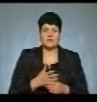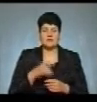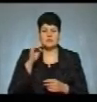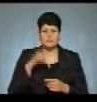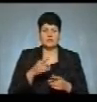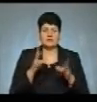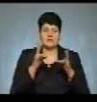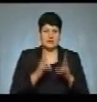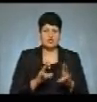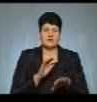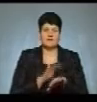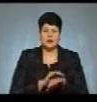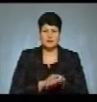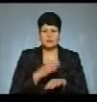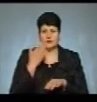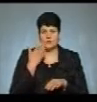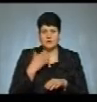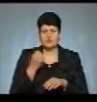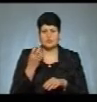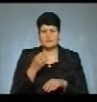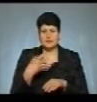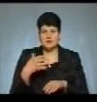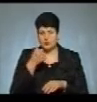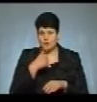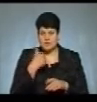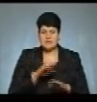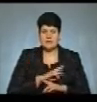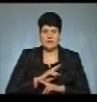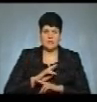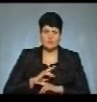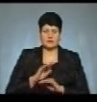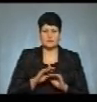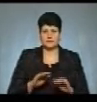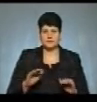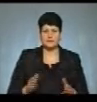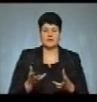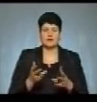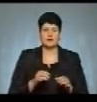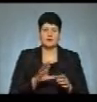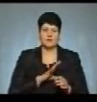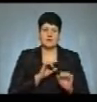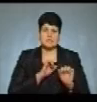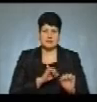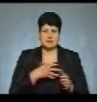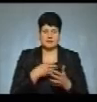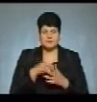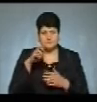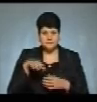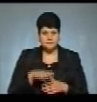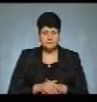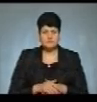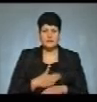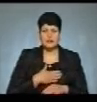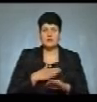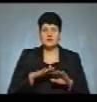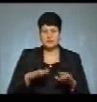коли на сході країни в 2014-2015 році гинули навіть неповнолітні люди, які ставали на захист своєї країни. Наші люди